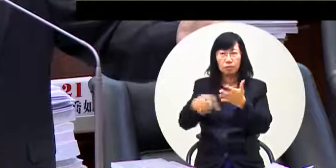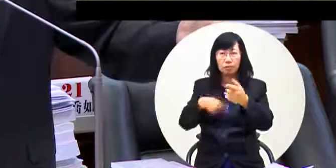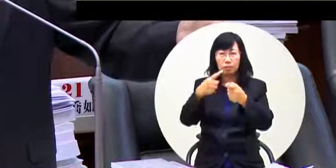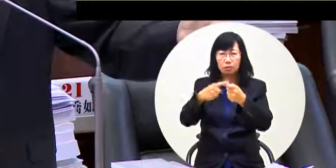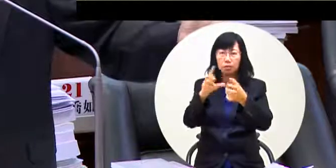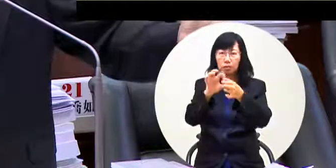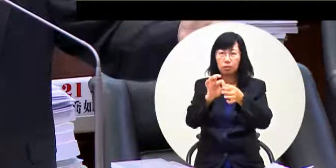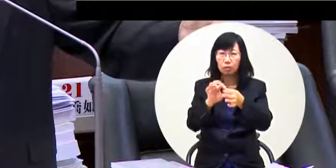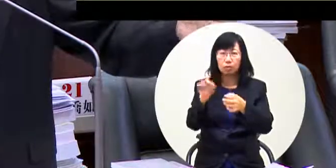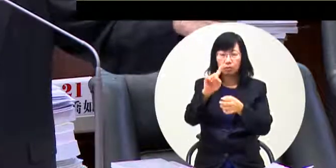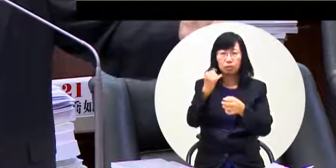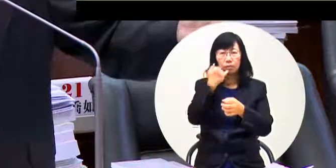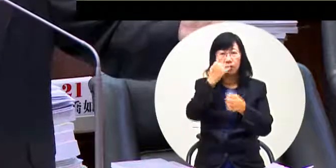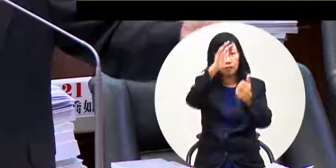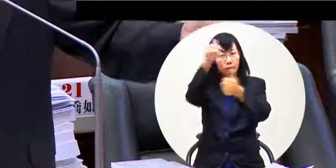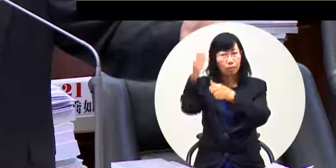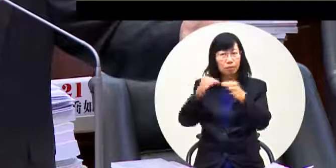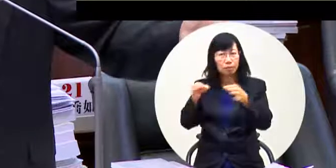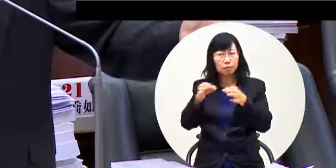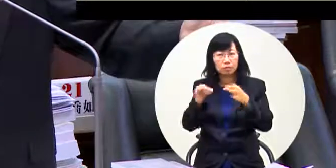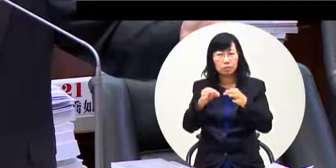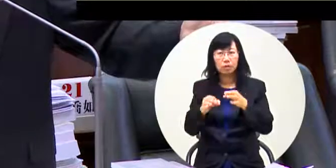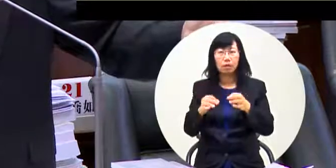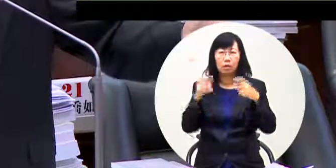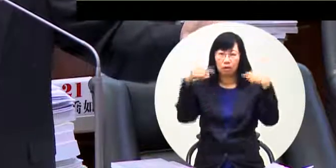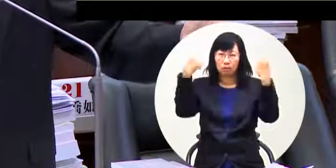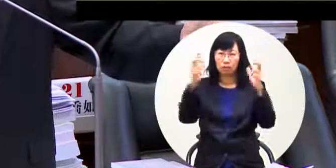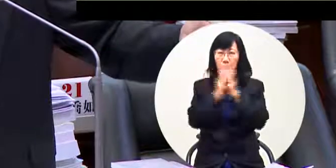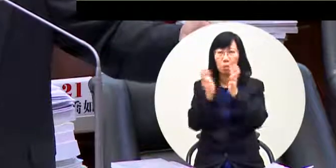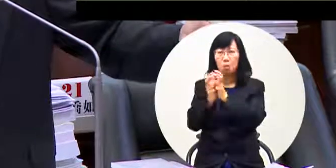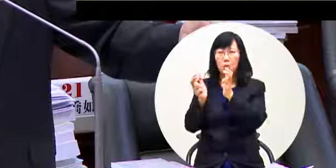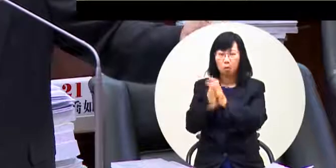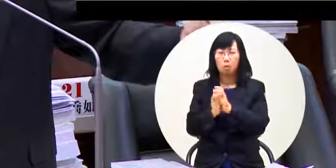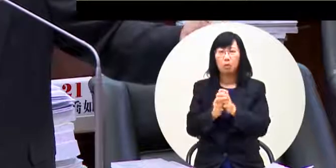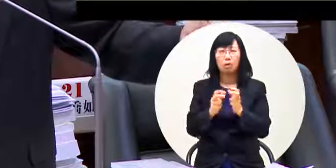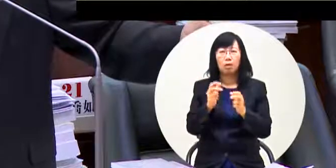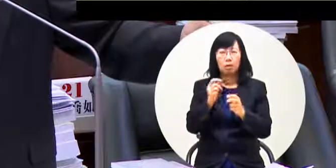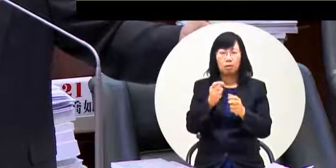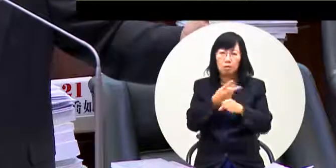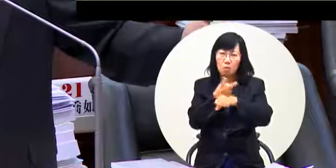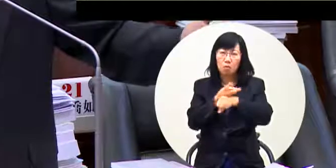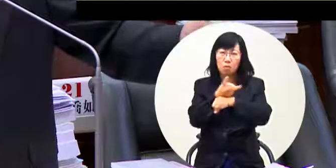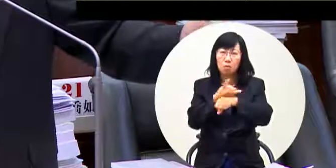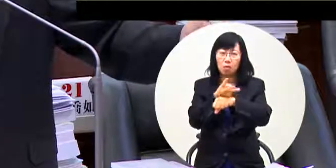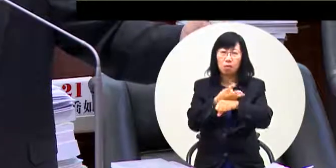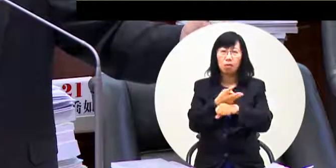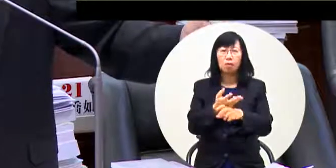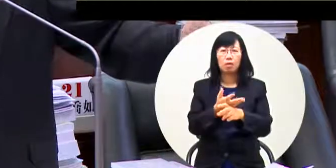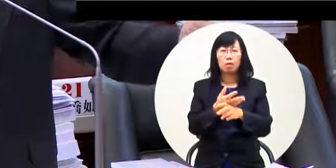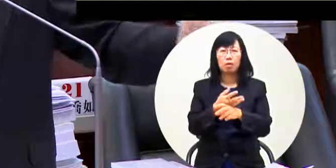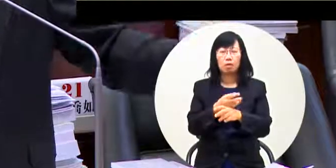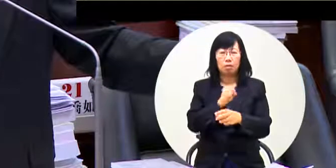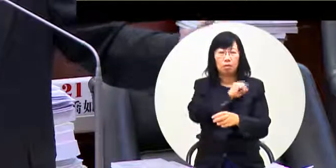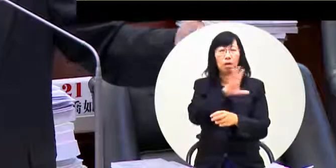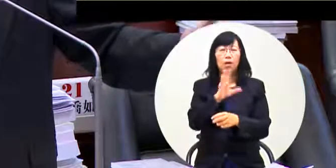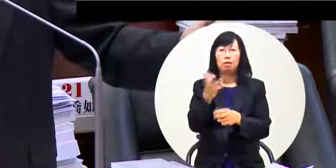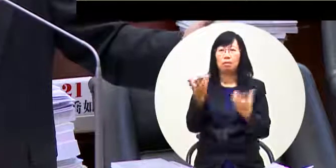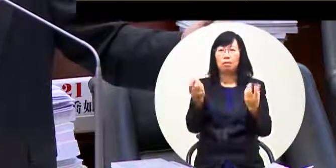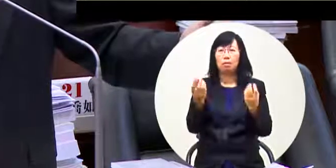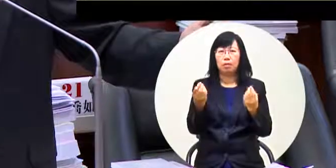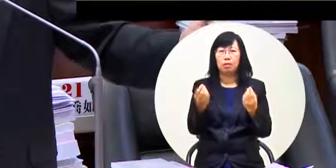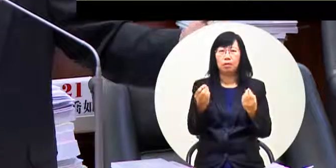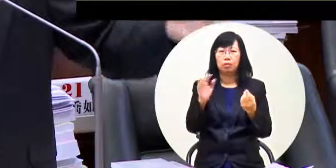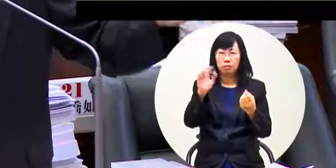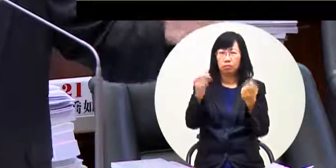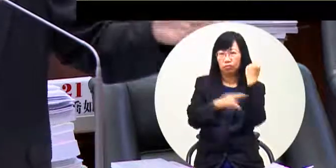吵闹闹，永远是吵了两三个小时，永远没完没了，最后结论还是贵。但是终究我们